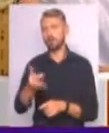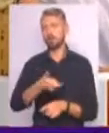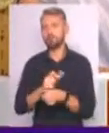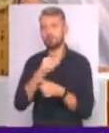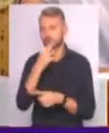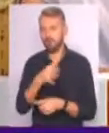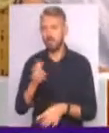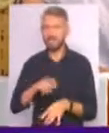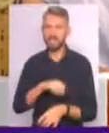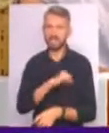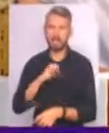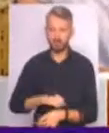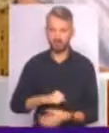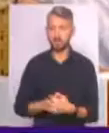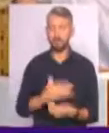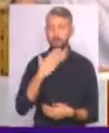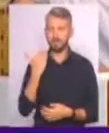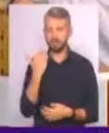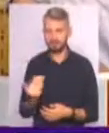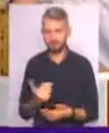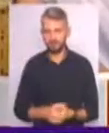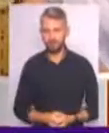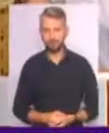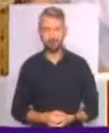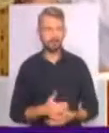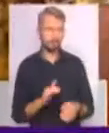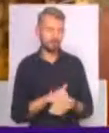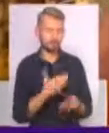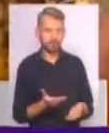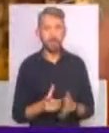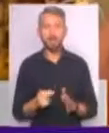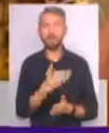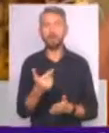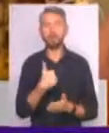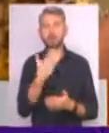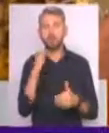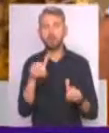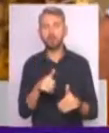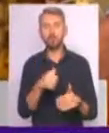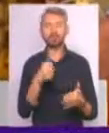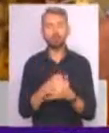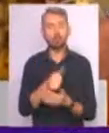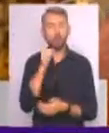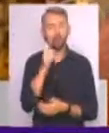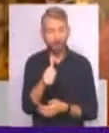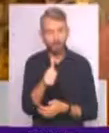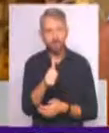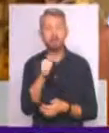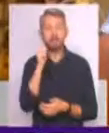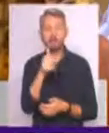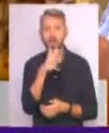подобається, лікар-терапевт. Спасибі вам, пані Марино. Пожалуйста. З вами я прощаюсь всього-навсього до завтра.